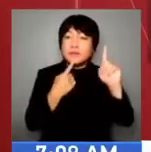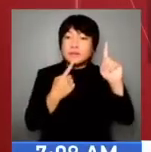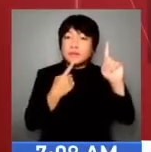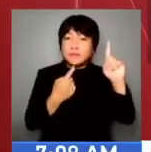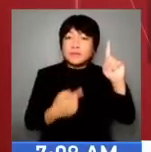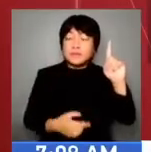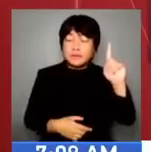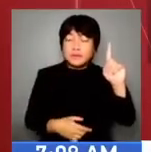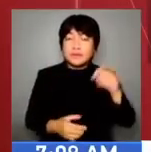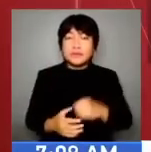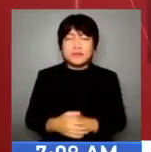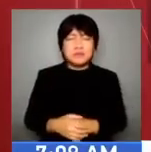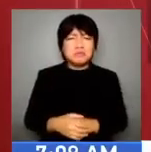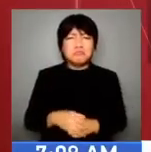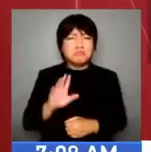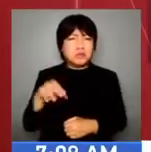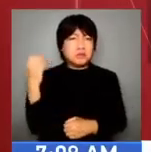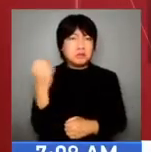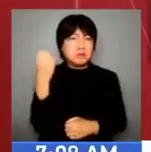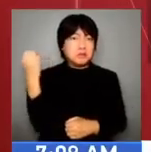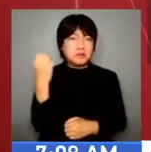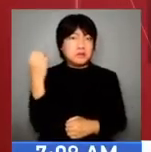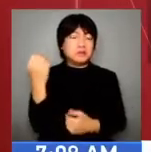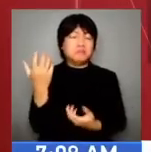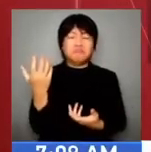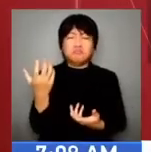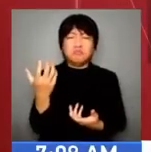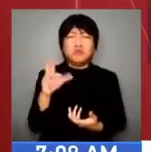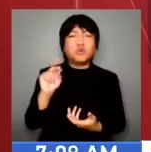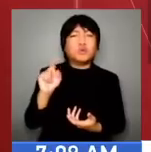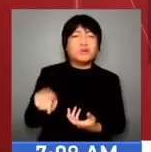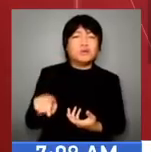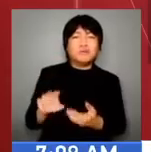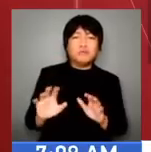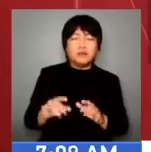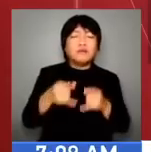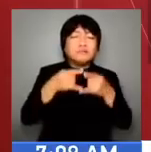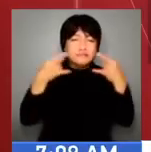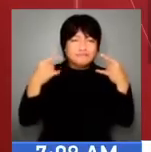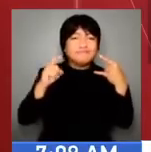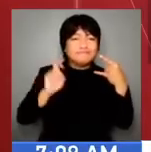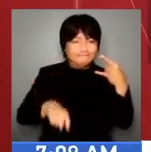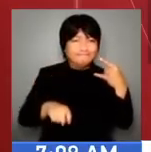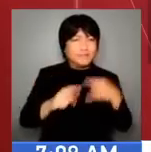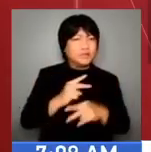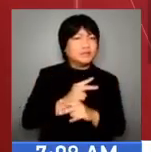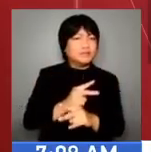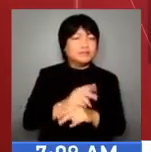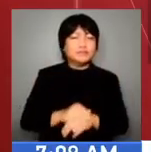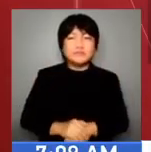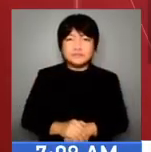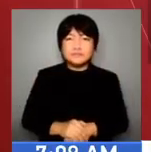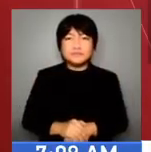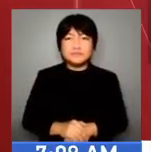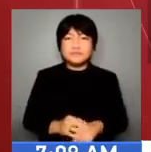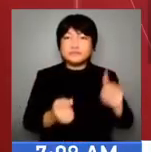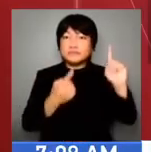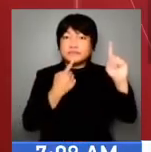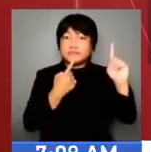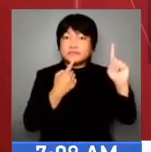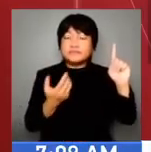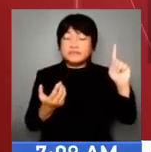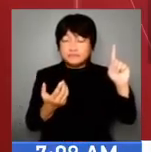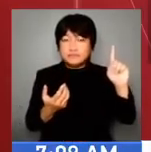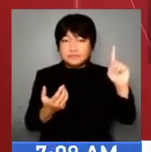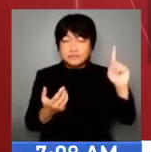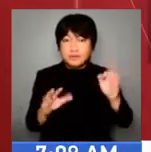emergency status, pero magsuot pa rin daw ng face mask bilang proteksyon. Approved din ito kay Marigay Paralejas. Sa ngayon daw kasi, kahit